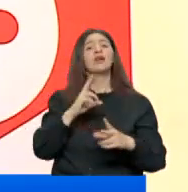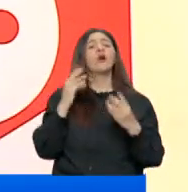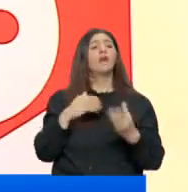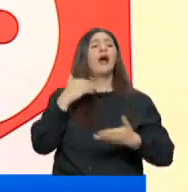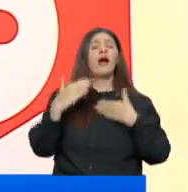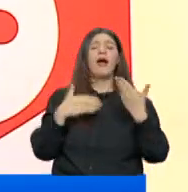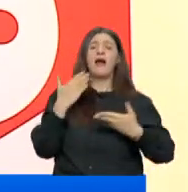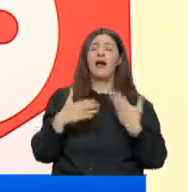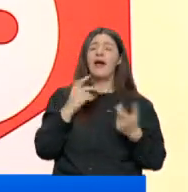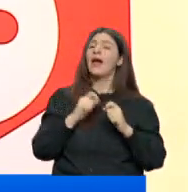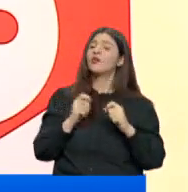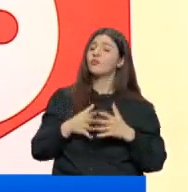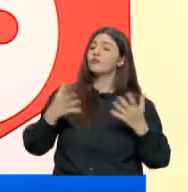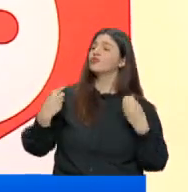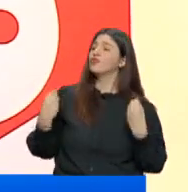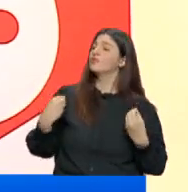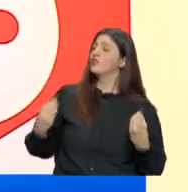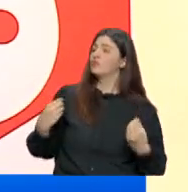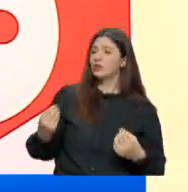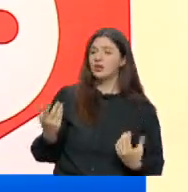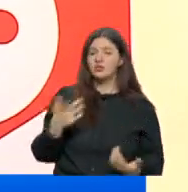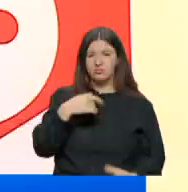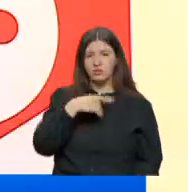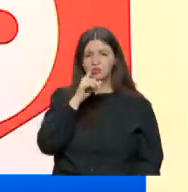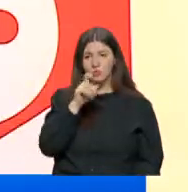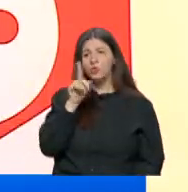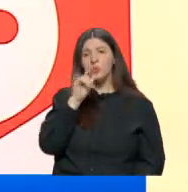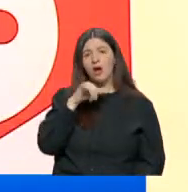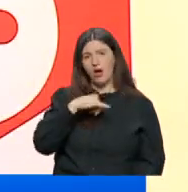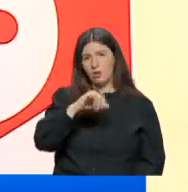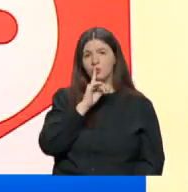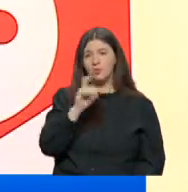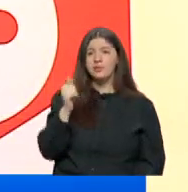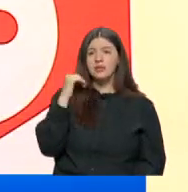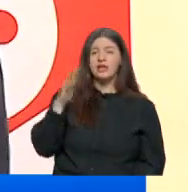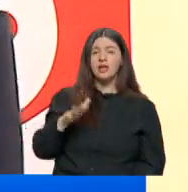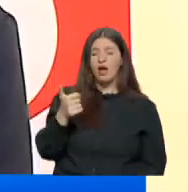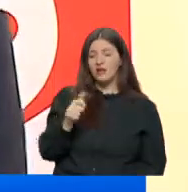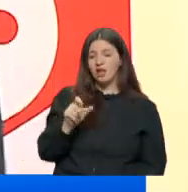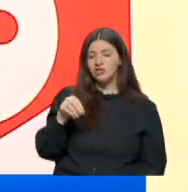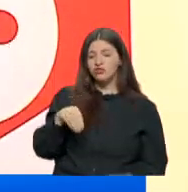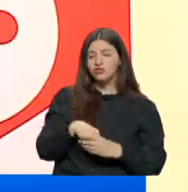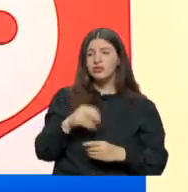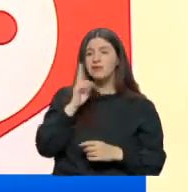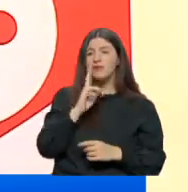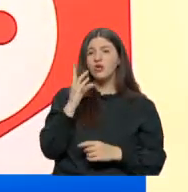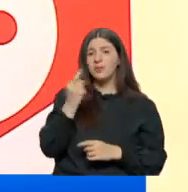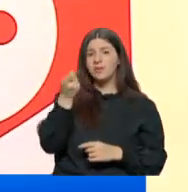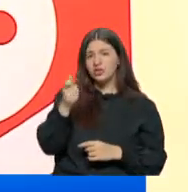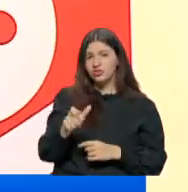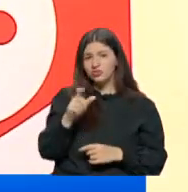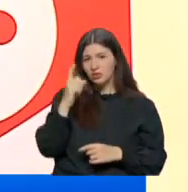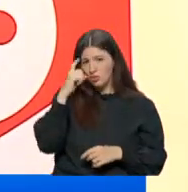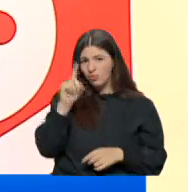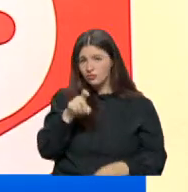zenginleşmesinden bahsediyorlar. Ekonomideki büyümeden bahsediyorlar. Şimdi size de sorayım onlara sorduğum soruyu. Geride kalan 6 ay içerisinde zenginleşen bir tane işçi tanıyor